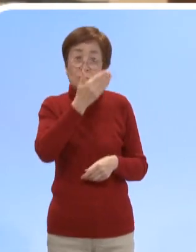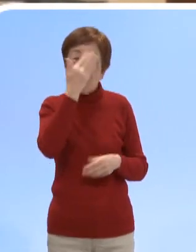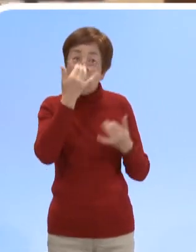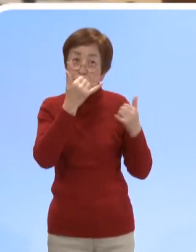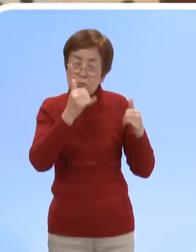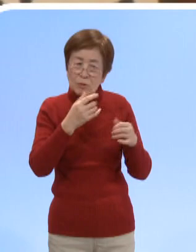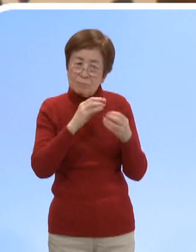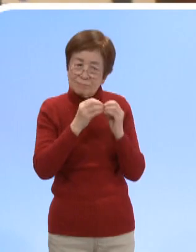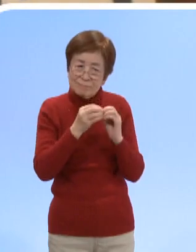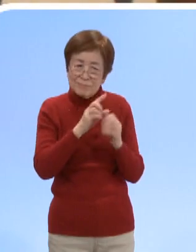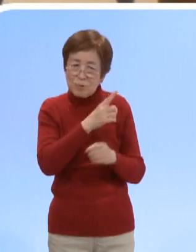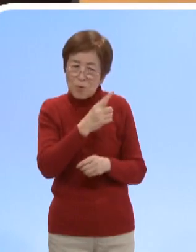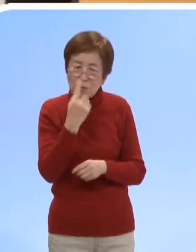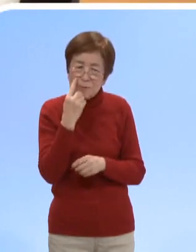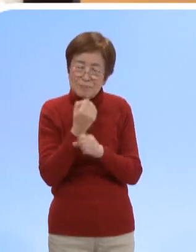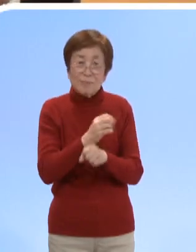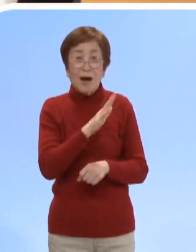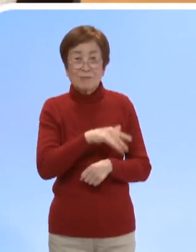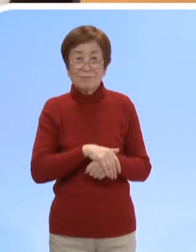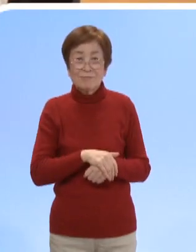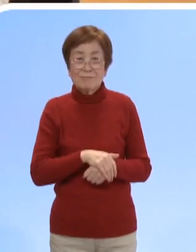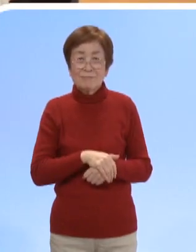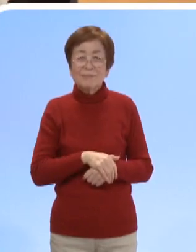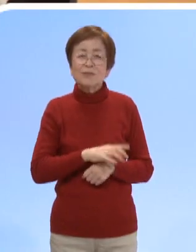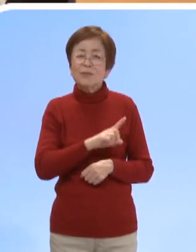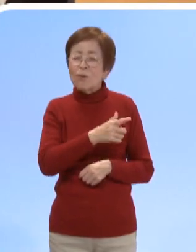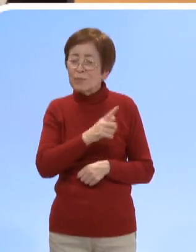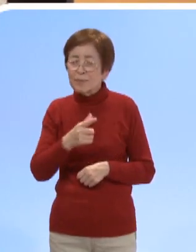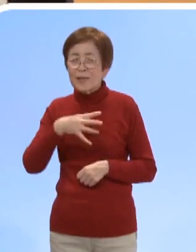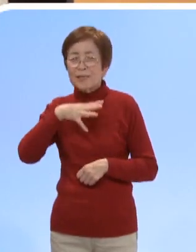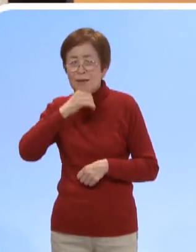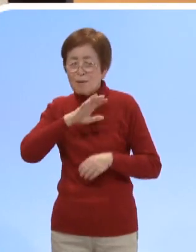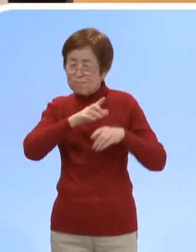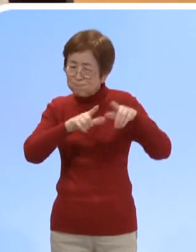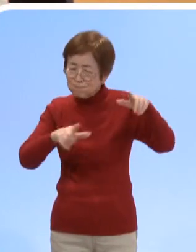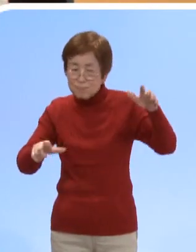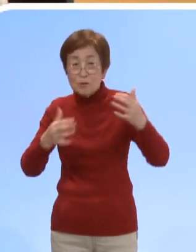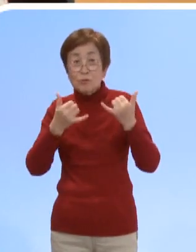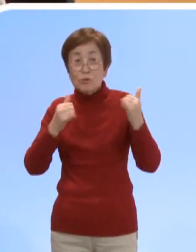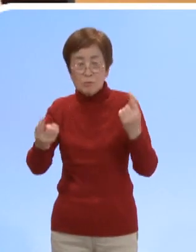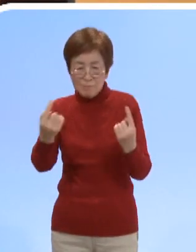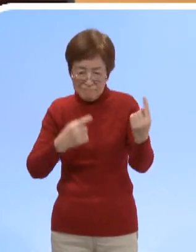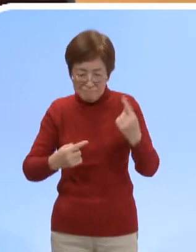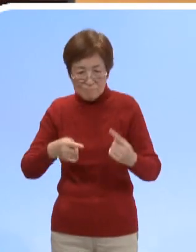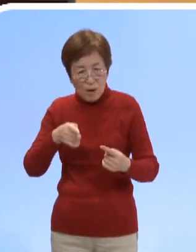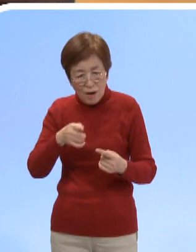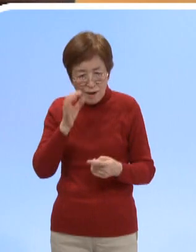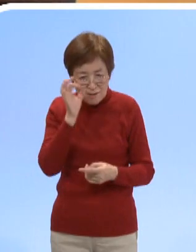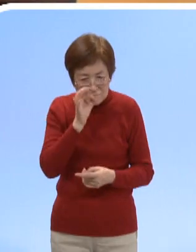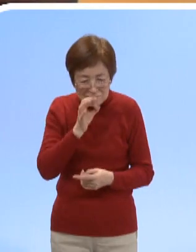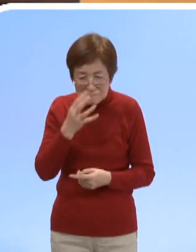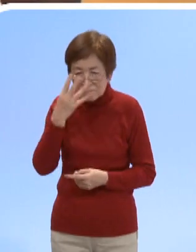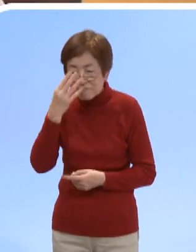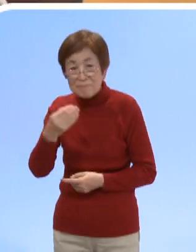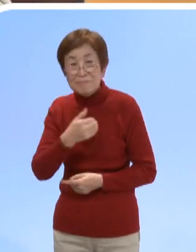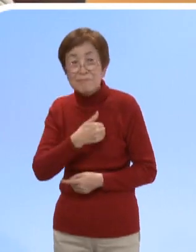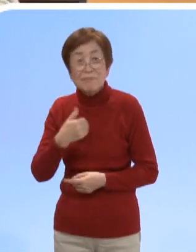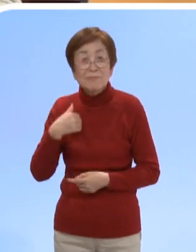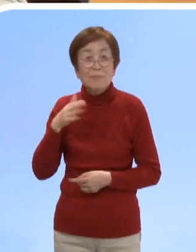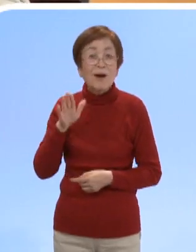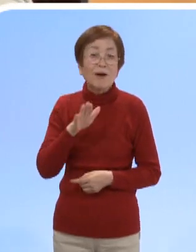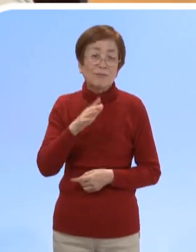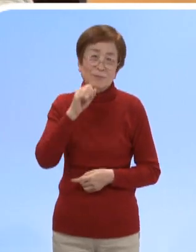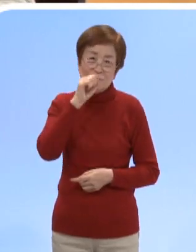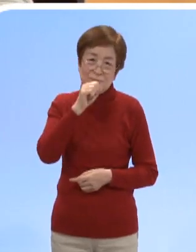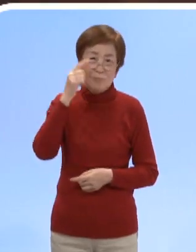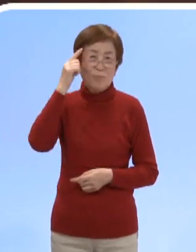い作家もたくさんいますので、どんな世代のどんな思考の人が来ていただいても楽しめるものがあるのが、はい、いい